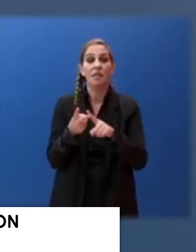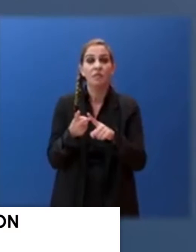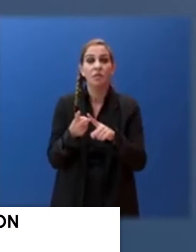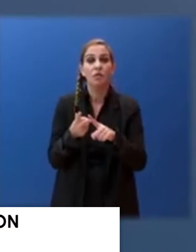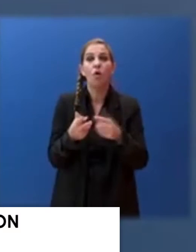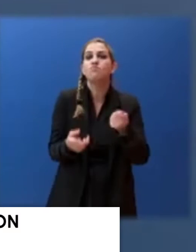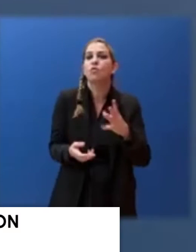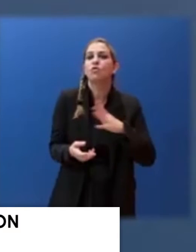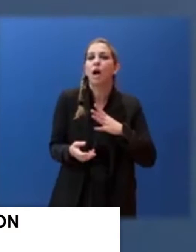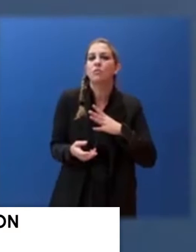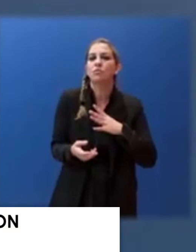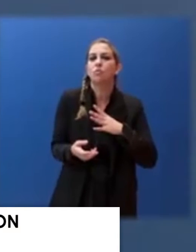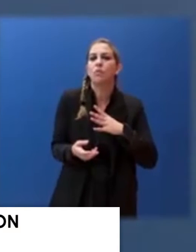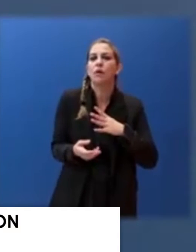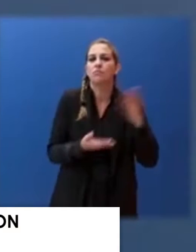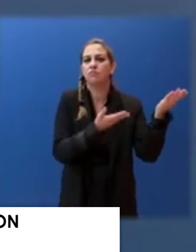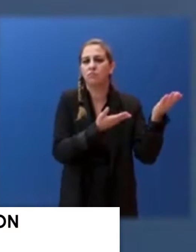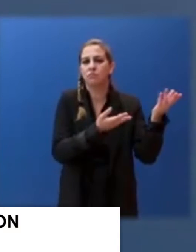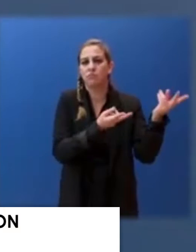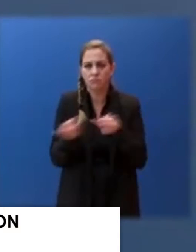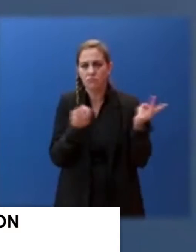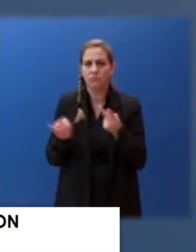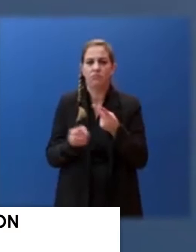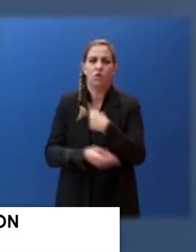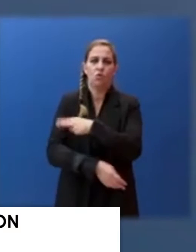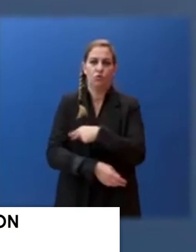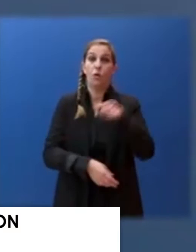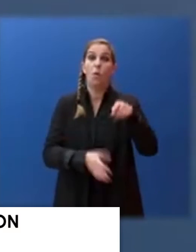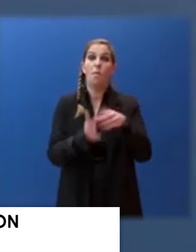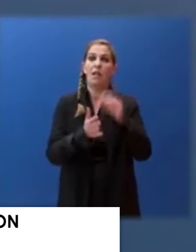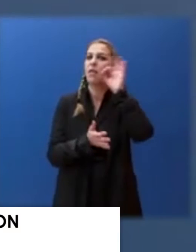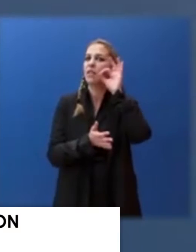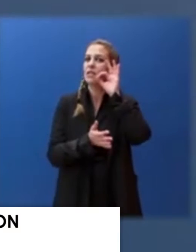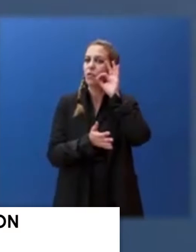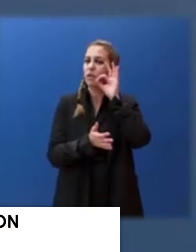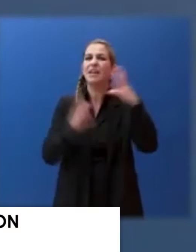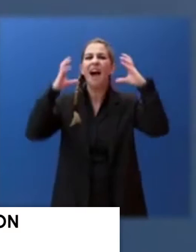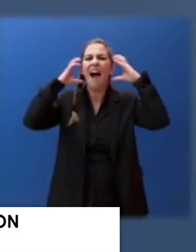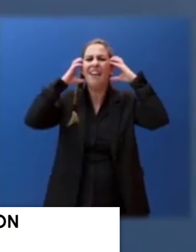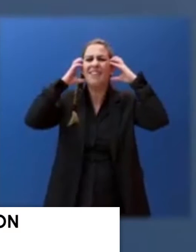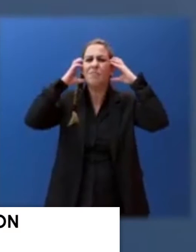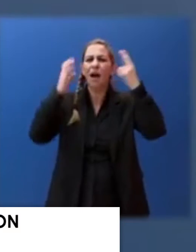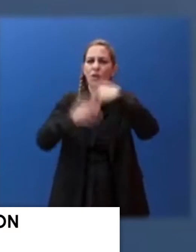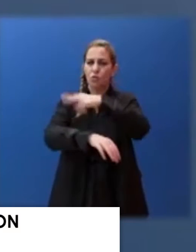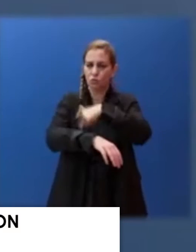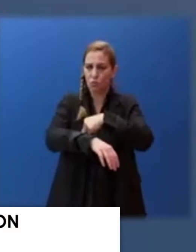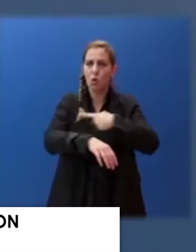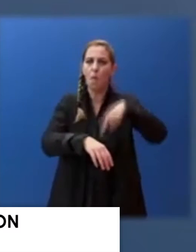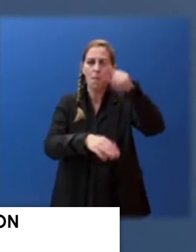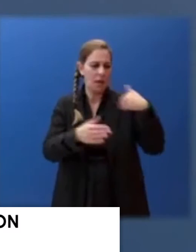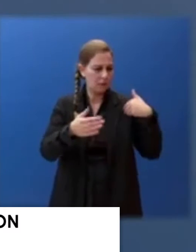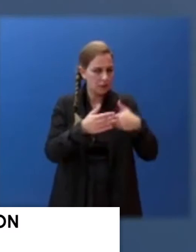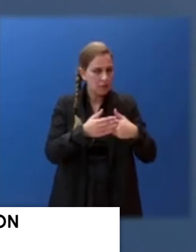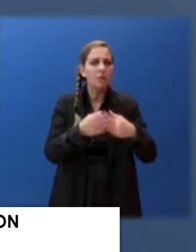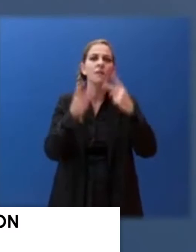προσέρχονται στα νοσοκομεία μας, ιδίως στη Θεσσαλονίκη, οι ασθενείς. Βλέπουμε μία μείωση, για παράδειγμα τα στοιχεία του ΑΧΕΠΑ, τα οποία είδαμε τις τελευταίες μέρες